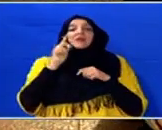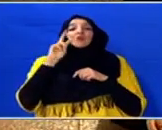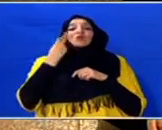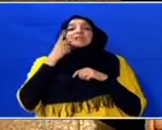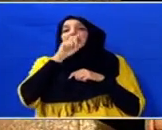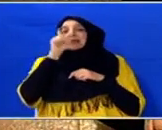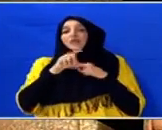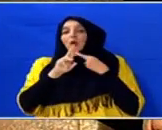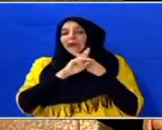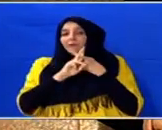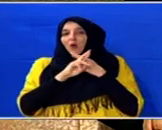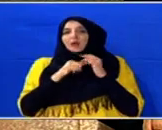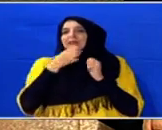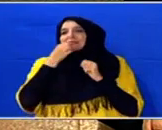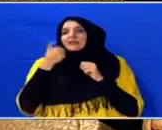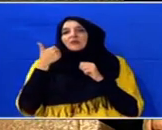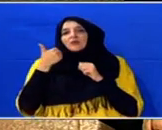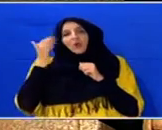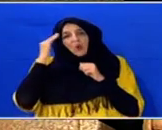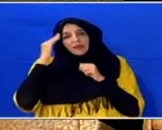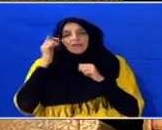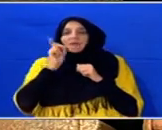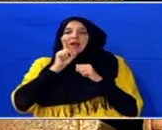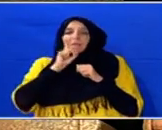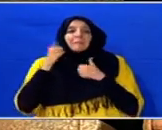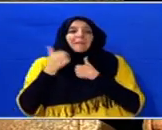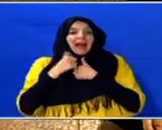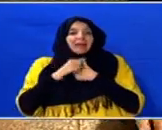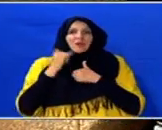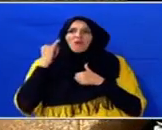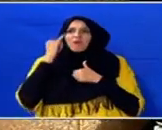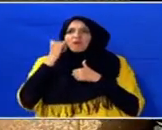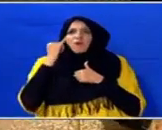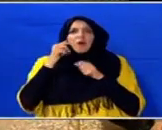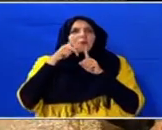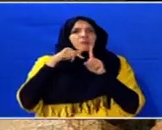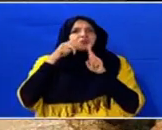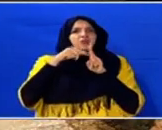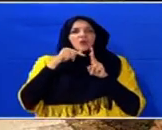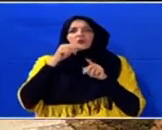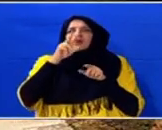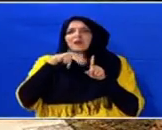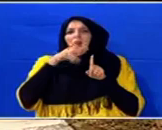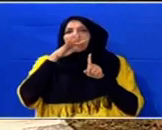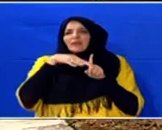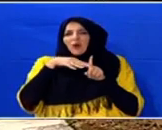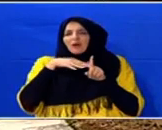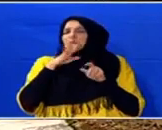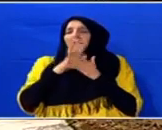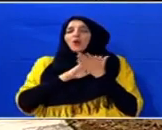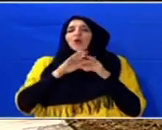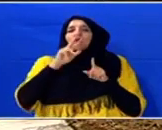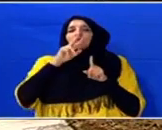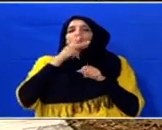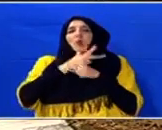لك عندها زميلة انتحى كانت مريضة ولم تصم يعني مدة 3 أو 4 سنوات شهر رمضان وبعد